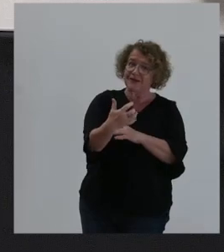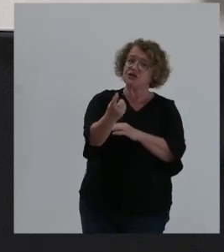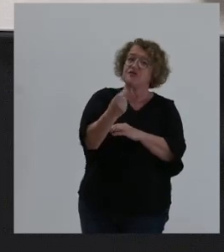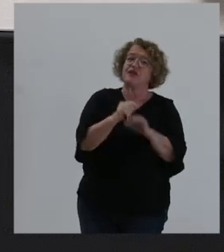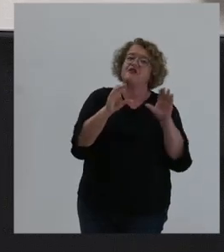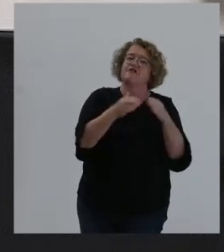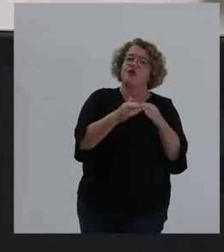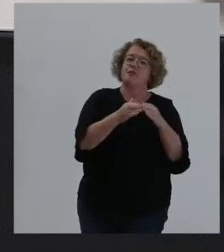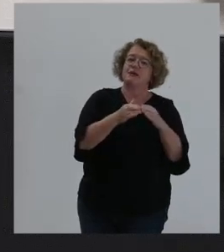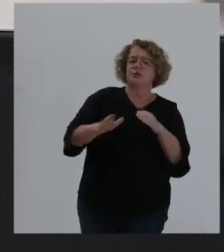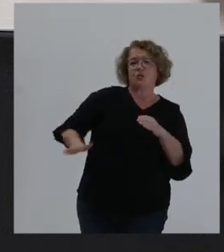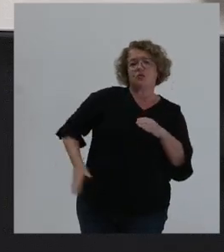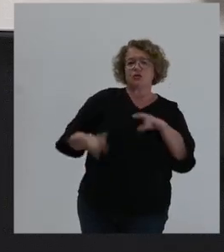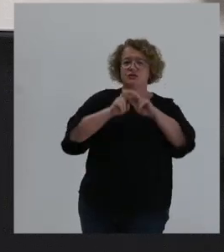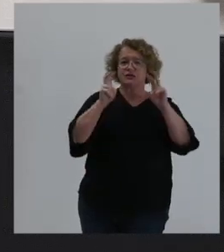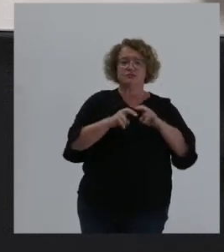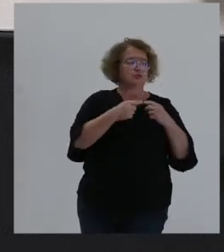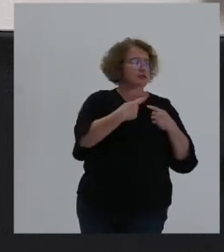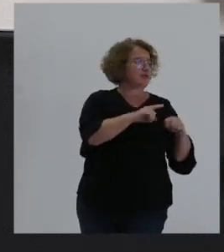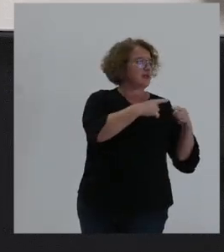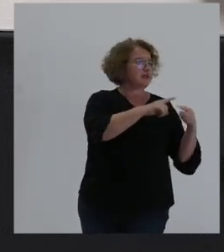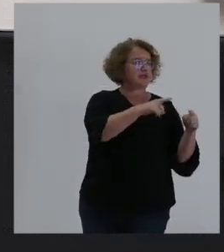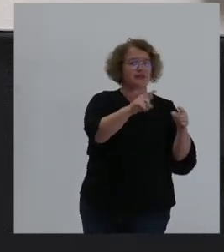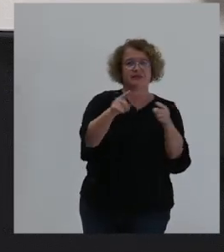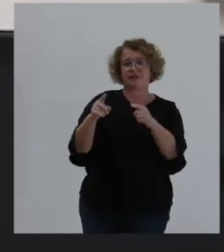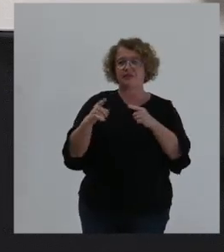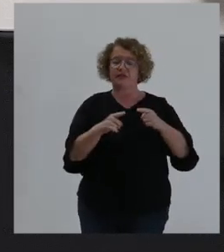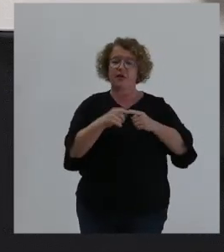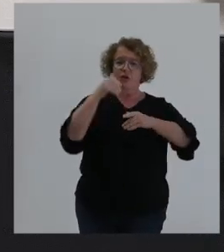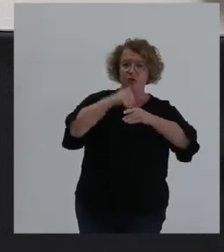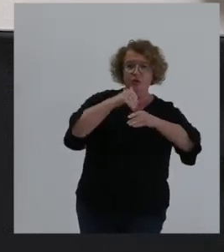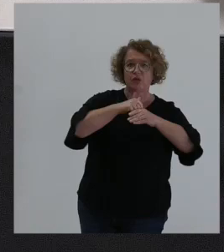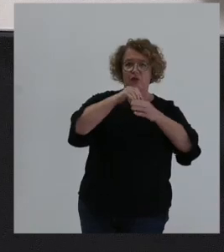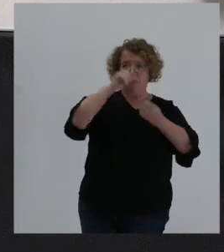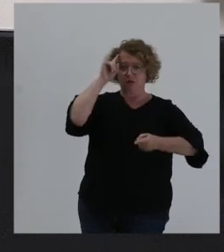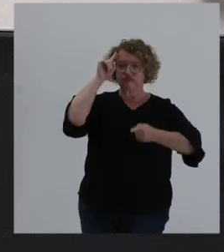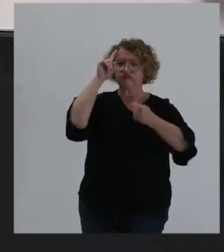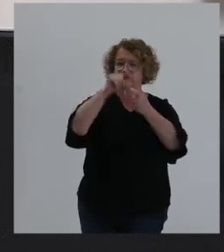de nos formations, de nos enseignements, tant dans leurs architectures que dans leurs objectifs